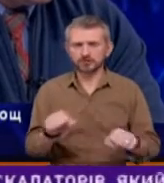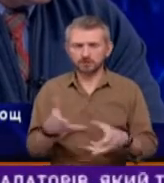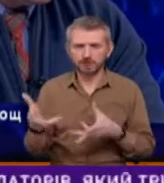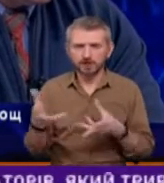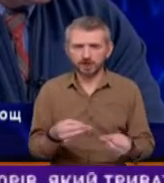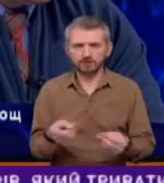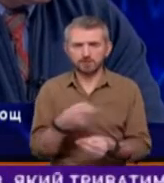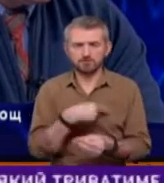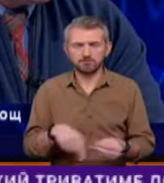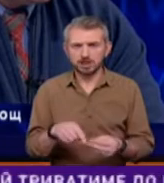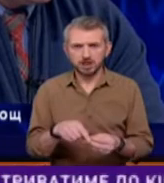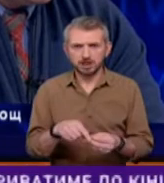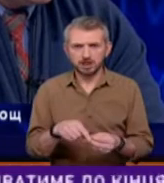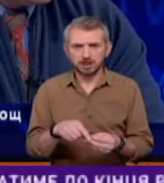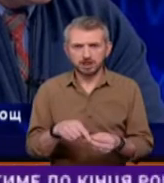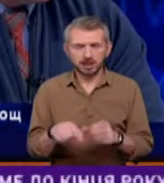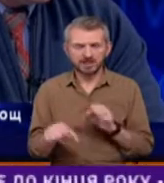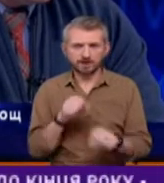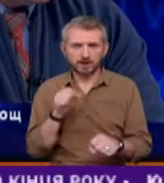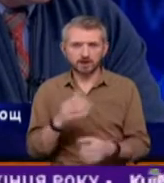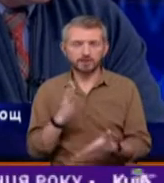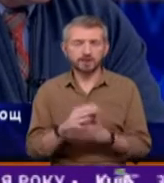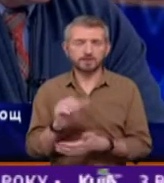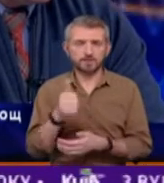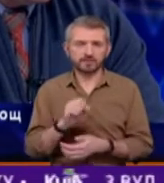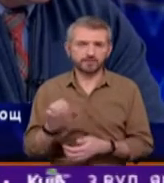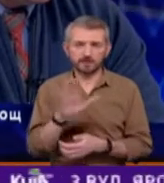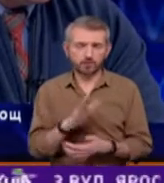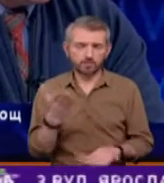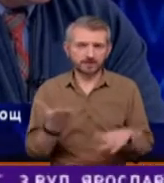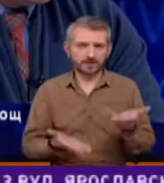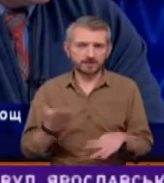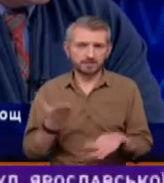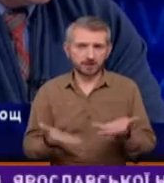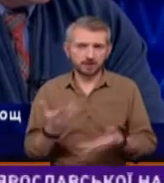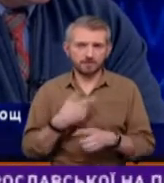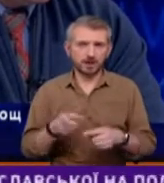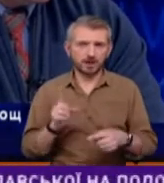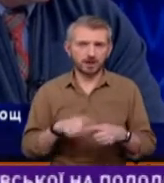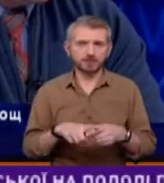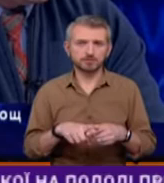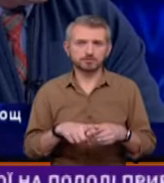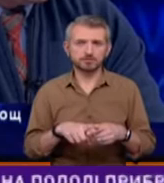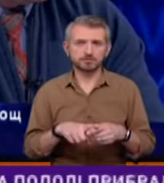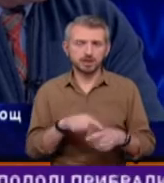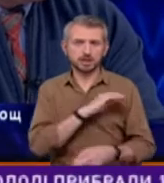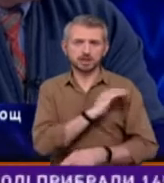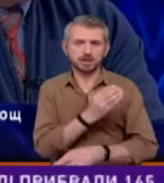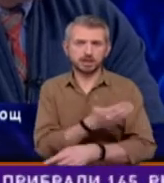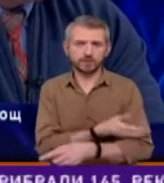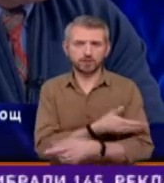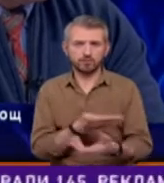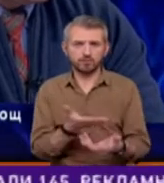воздействием ми сорвали, по суті, являємося першими в Європі, видимо, в этом силовому